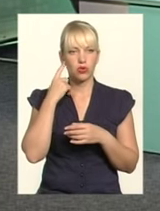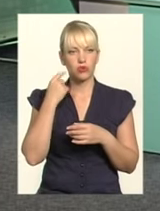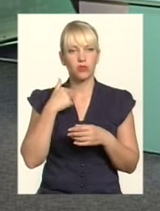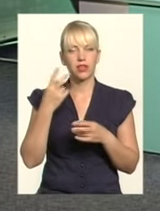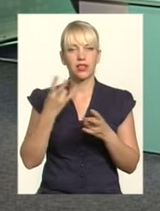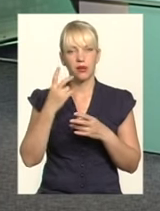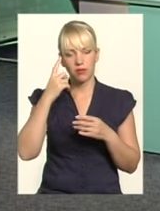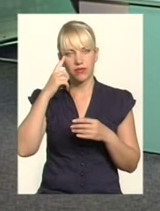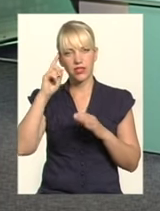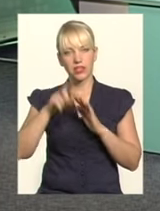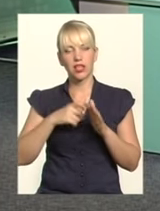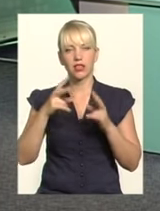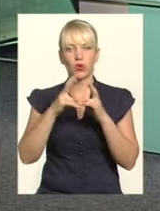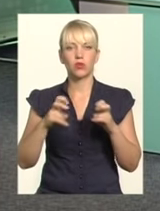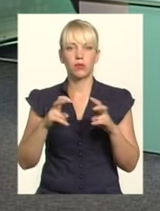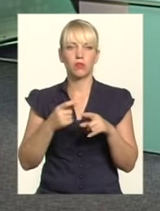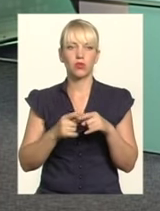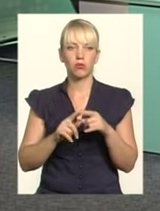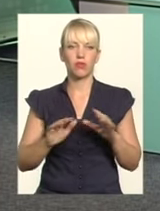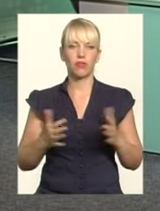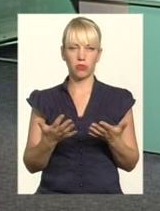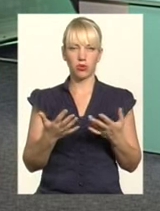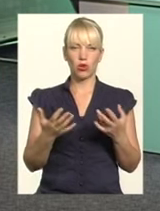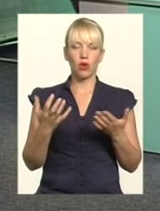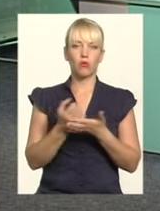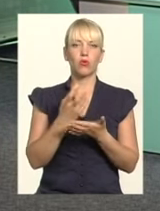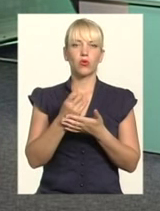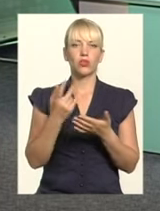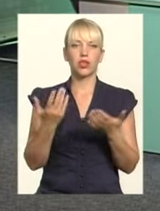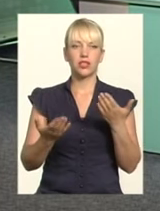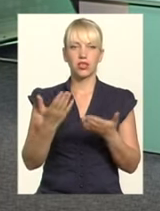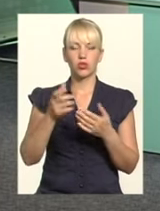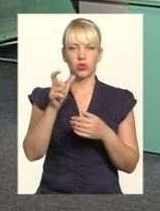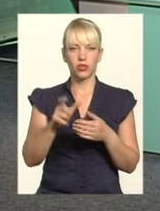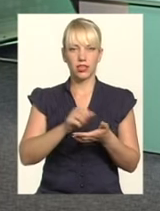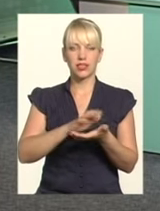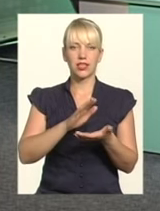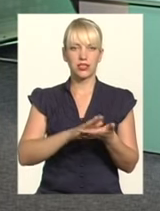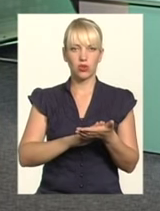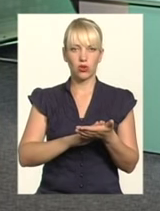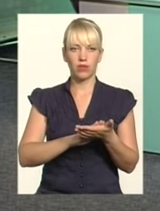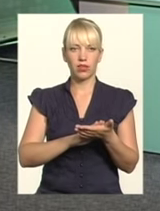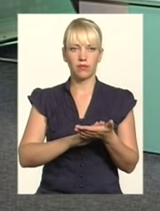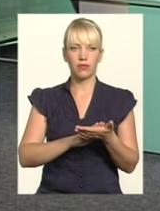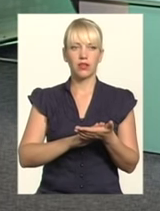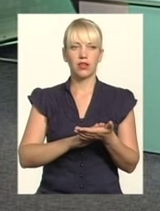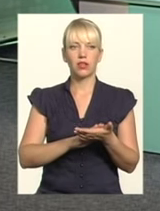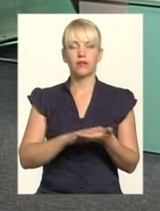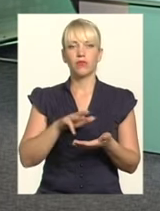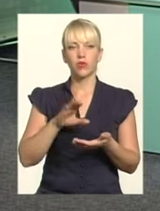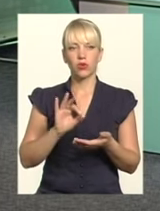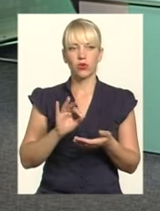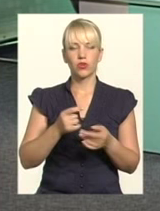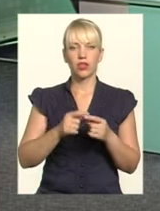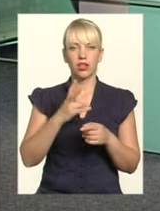потрібно знати і розібратись конкретно по даному випадку. Виходить, по доходу, якщо вона там зареєстрована, вона об'єм